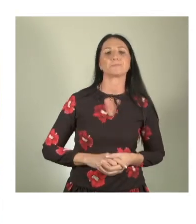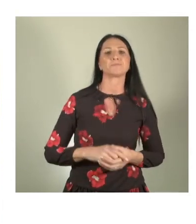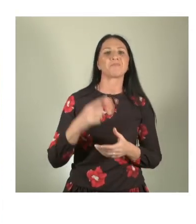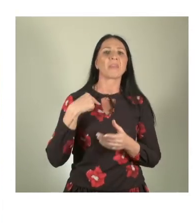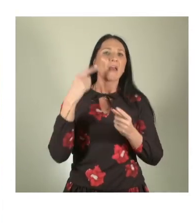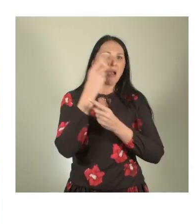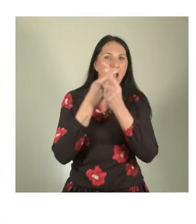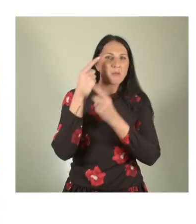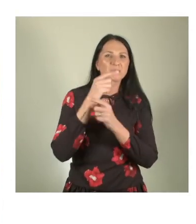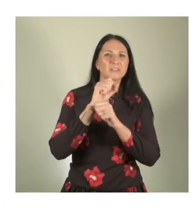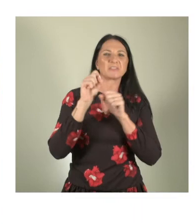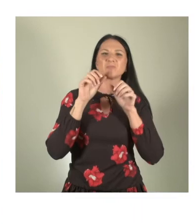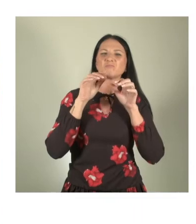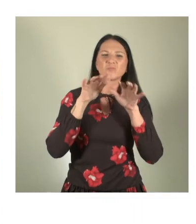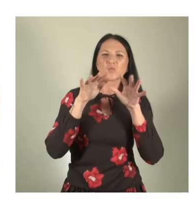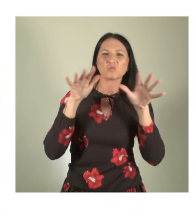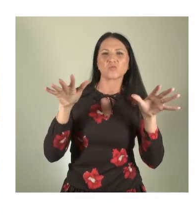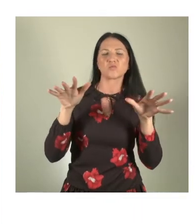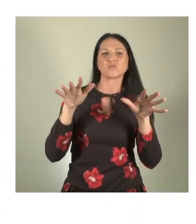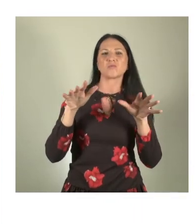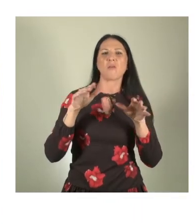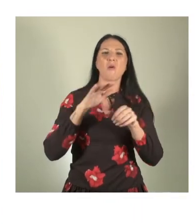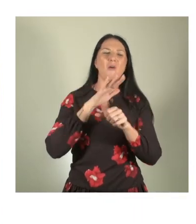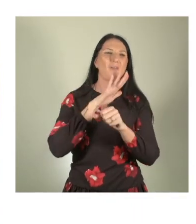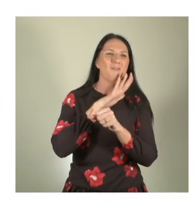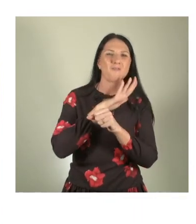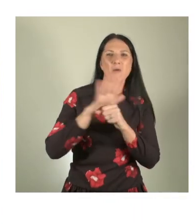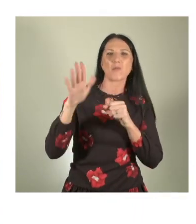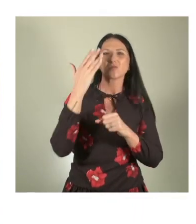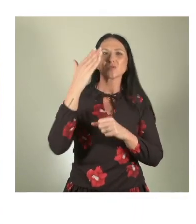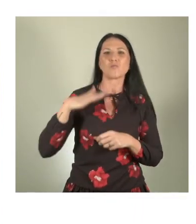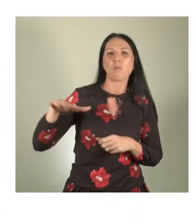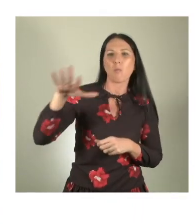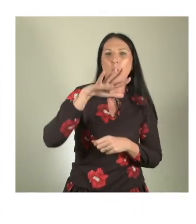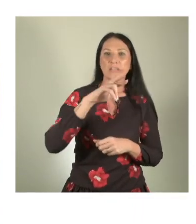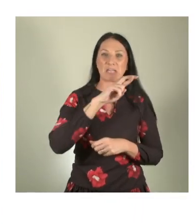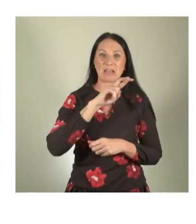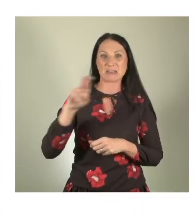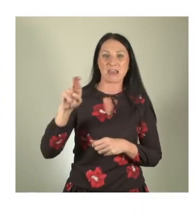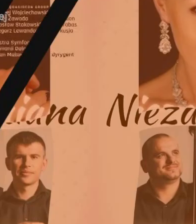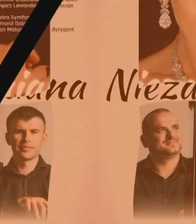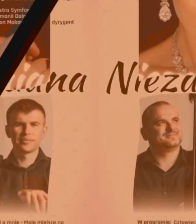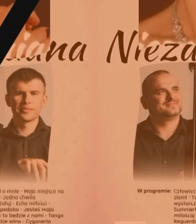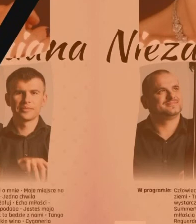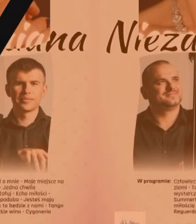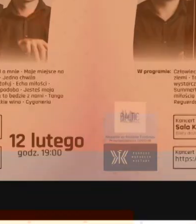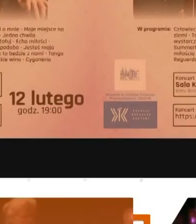będzie ogromna rola do wypełnienia właśnie społecznej rady kultury.